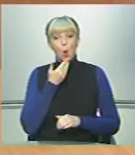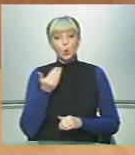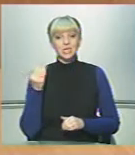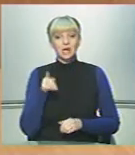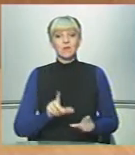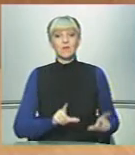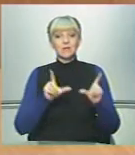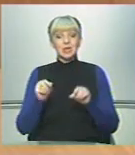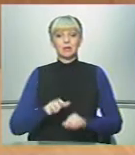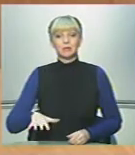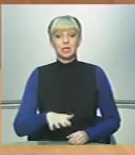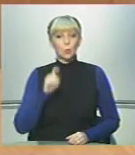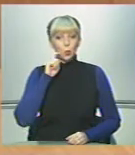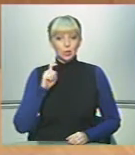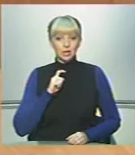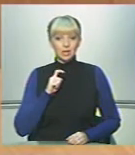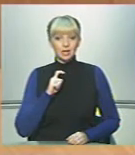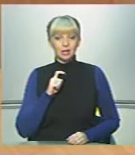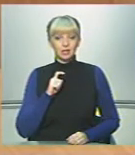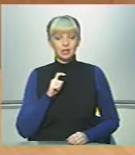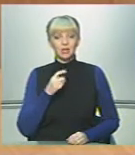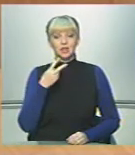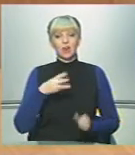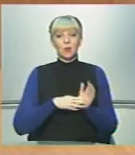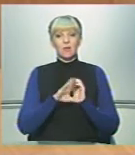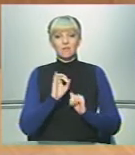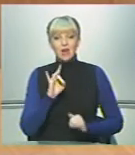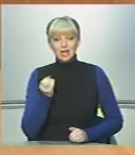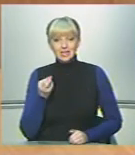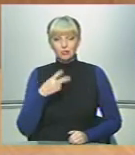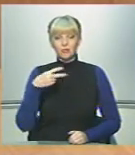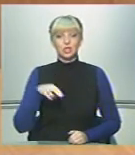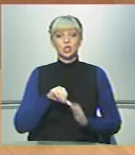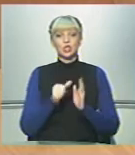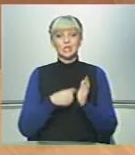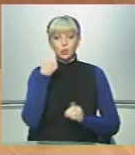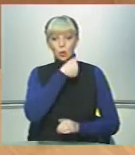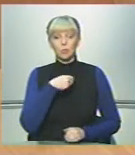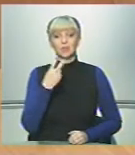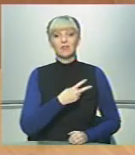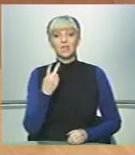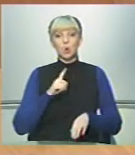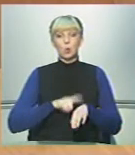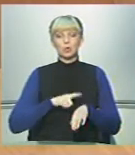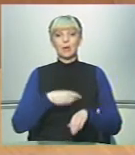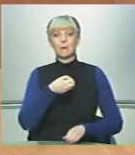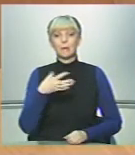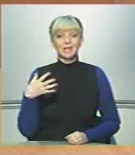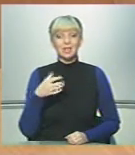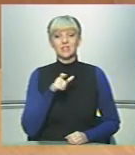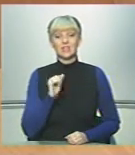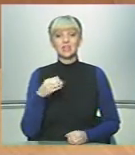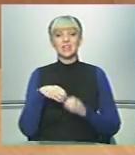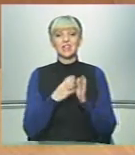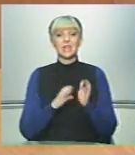його виїзд з території України датований 28 вересня 2016 року о 22 годині 15 хвилин